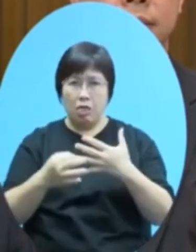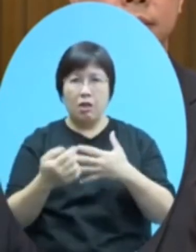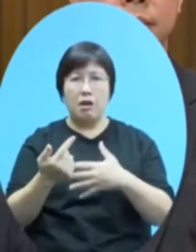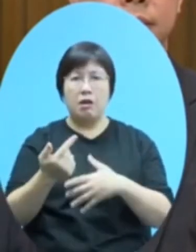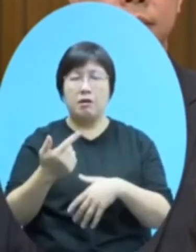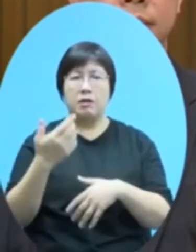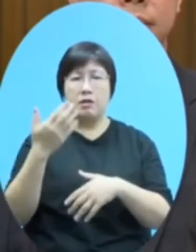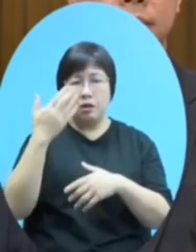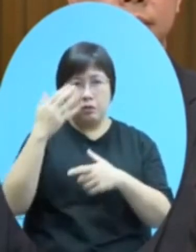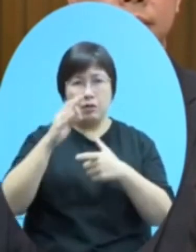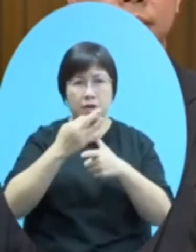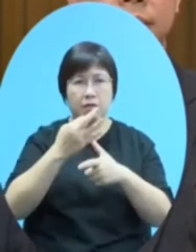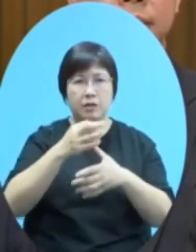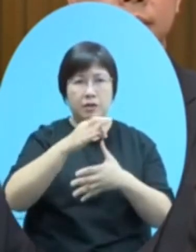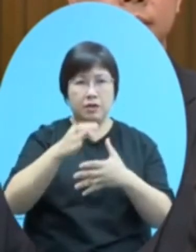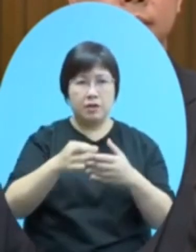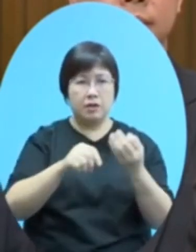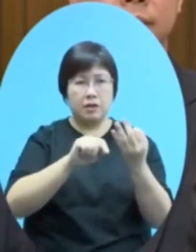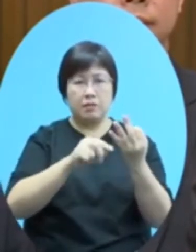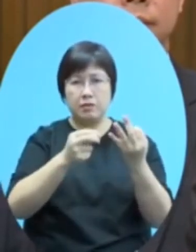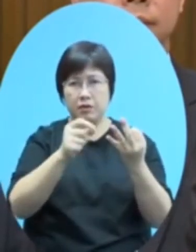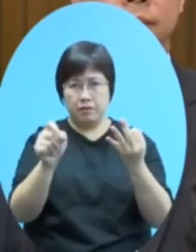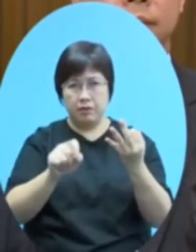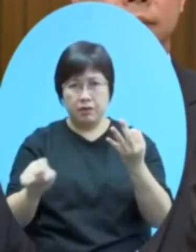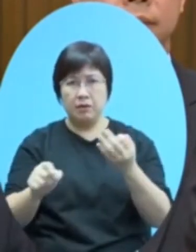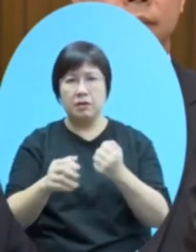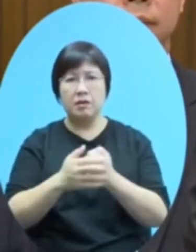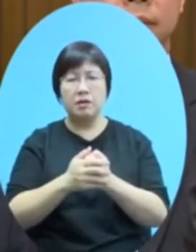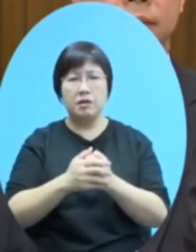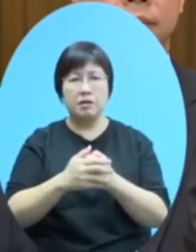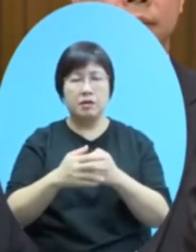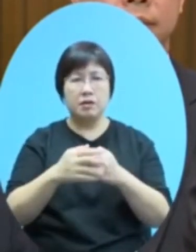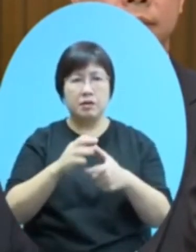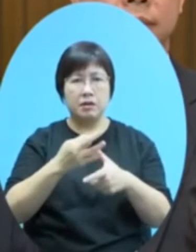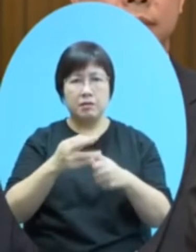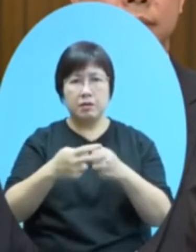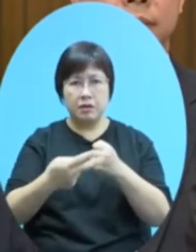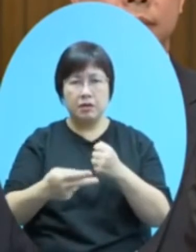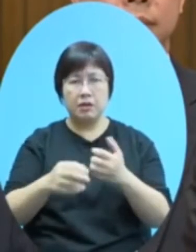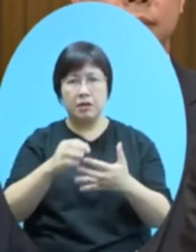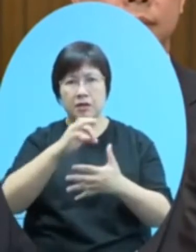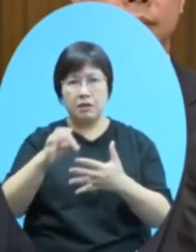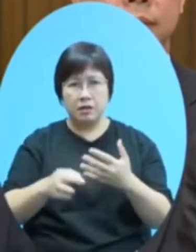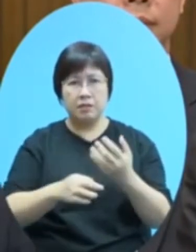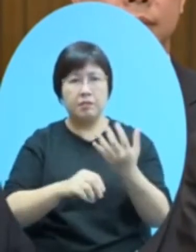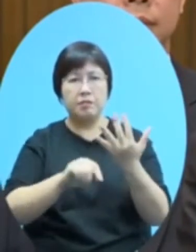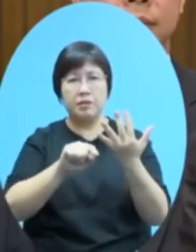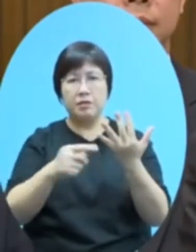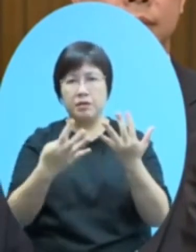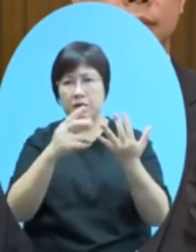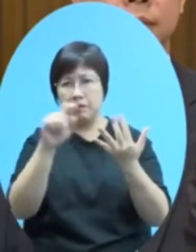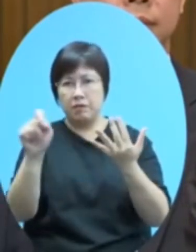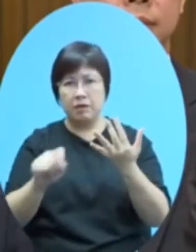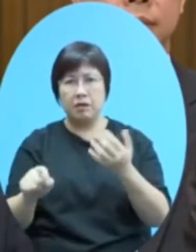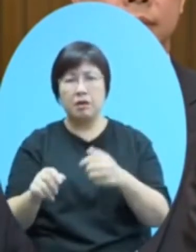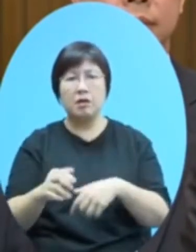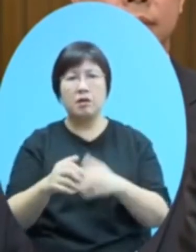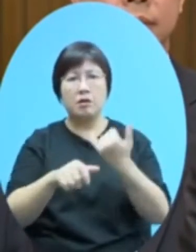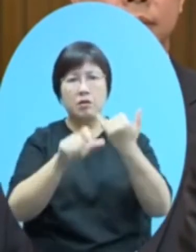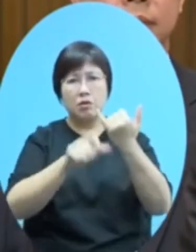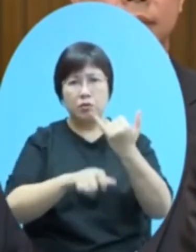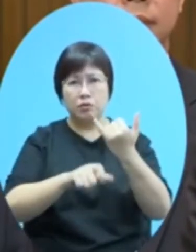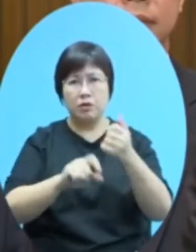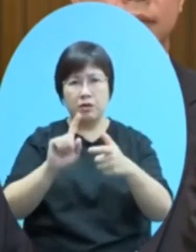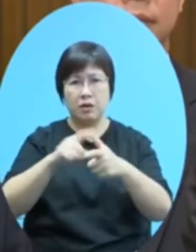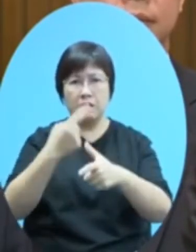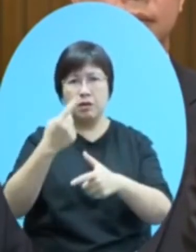一季咧係下跌3.7%，第二季係下跌5.4%，而六月份單月